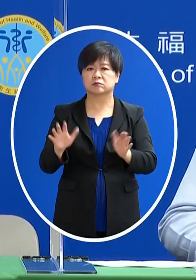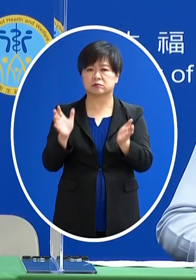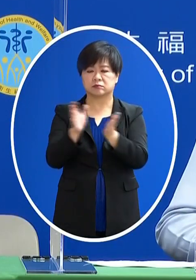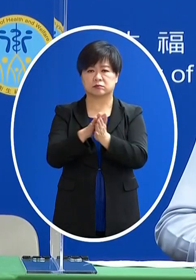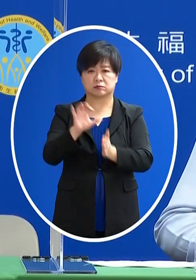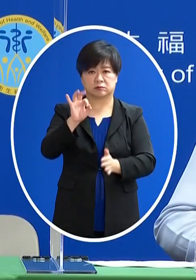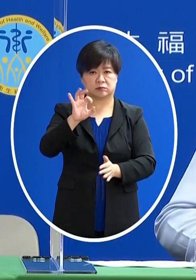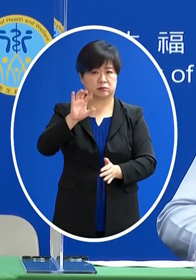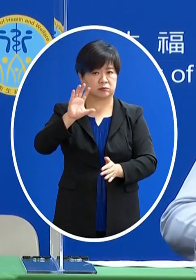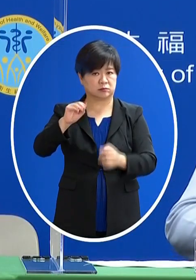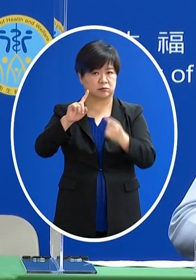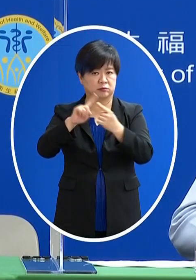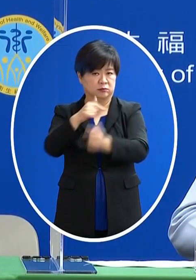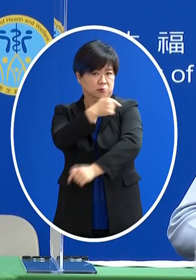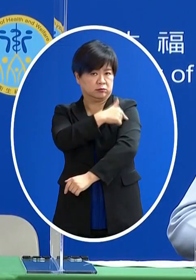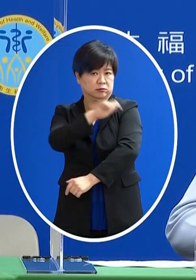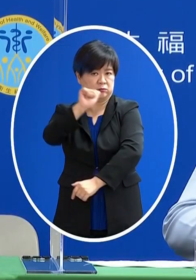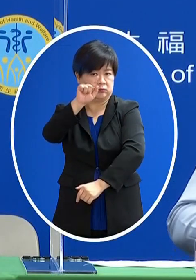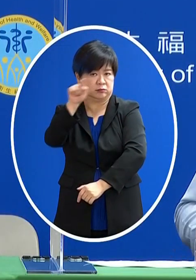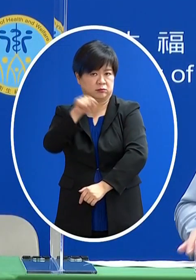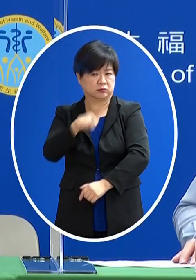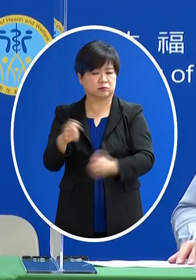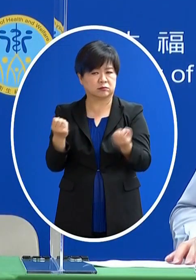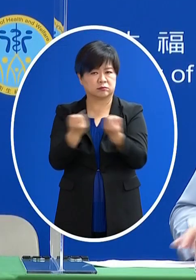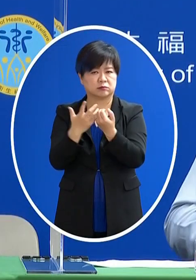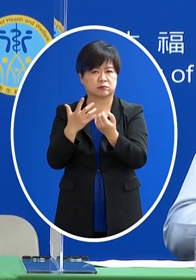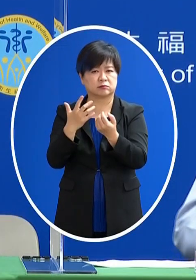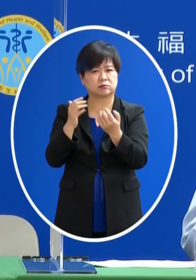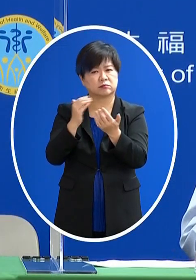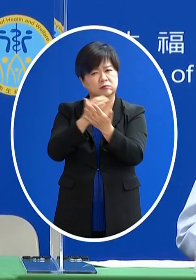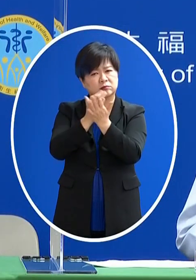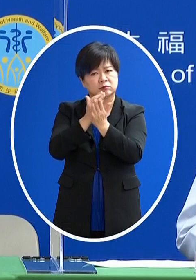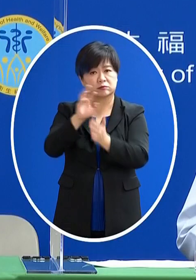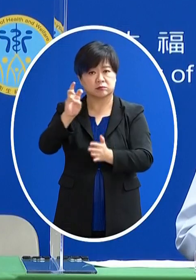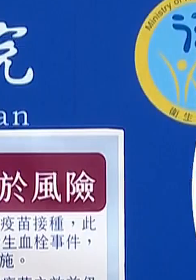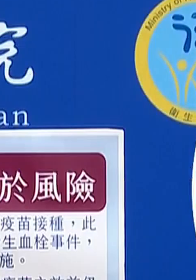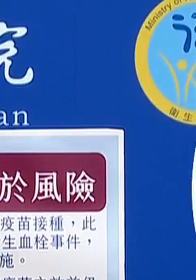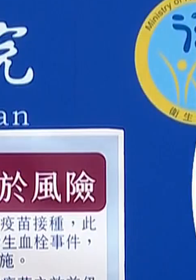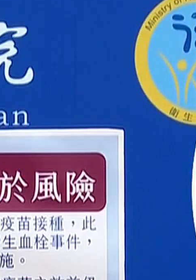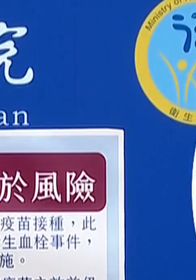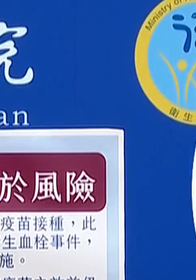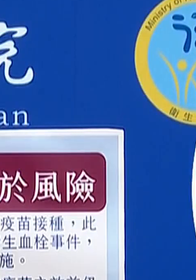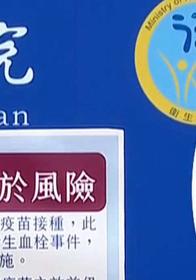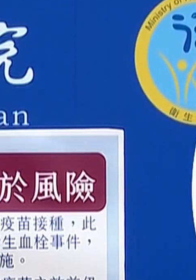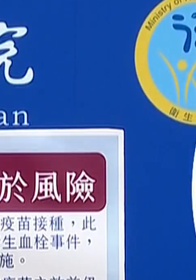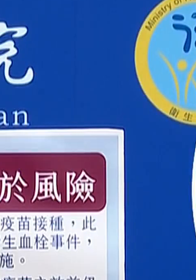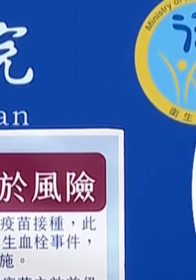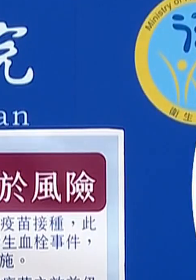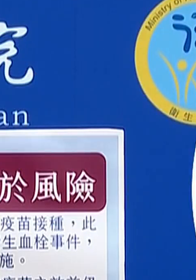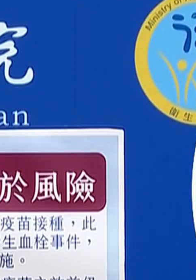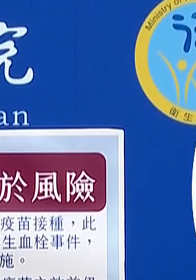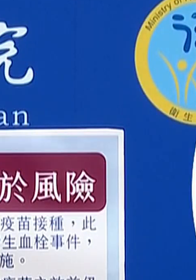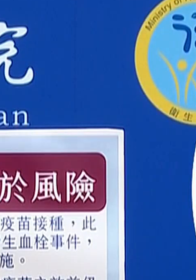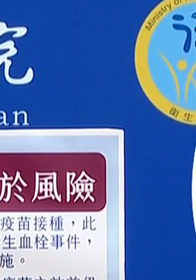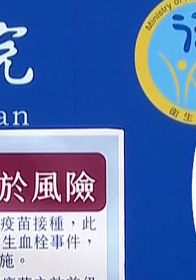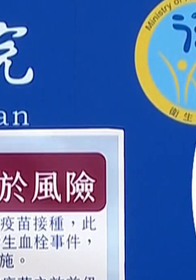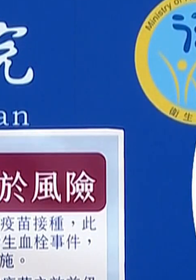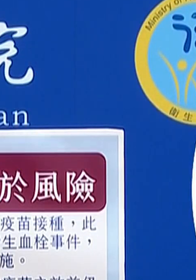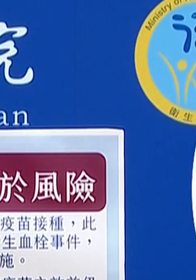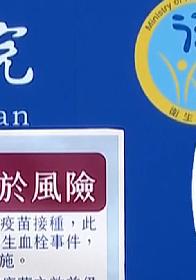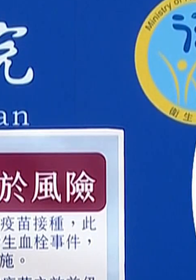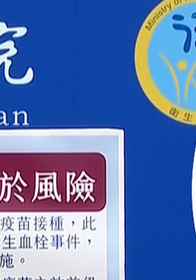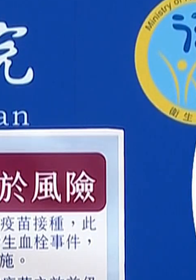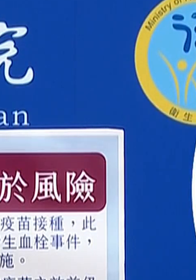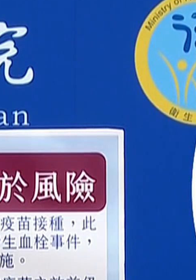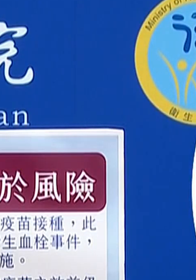500万人接种了 AZ 的疫苗，其中发生了30例，并没有超过这个背景发生血栓的几率上，国外这个西